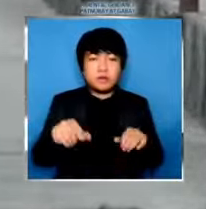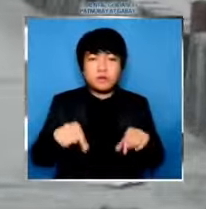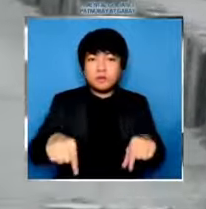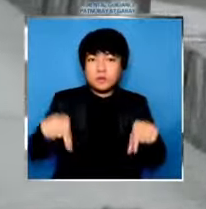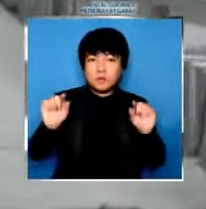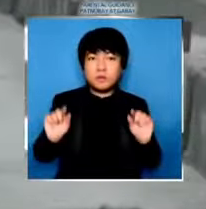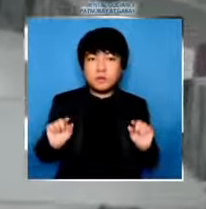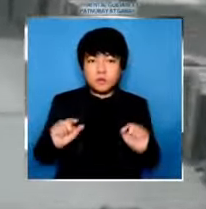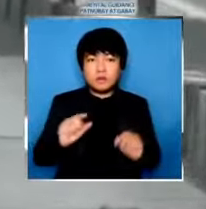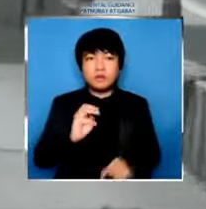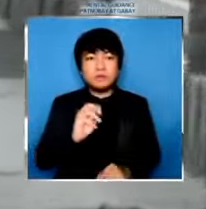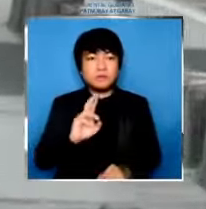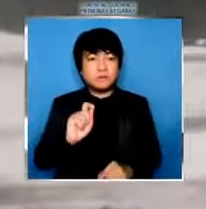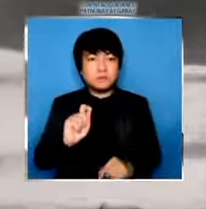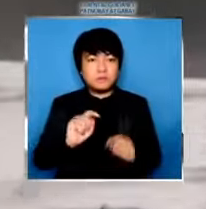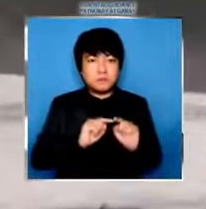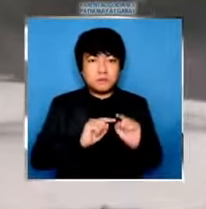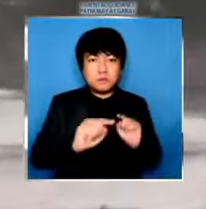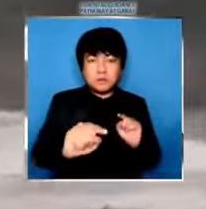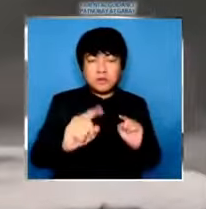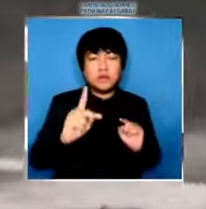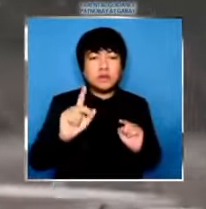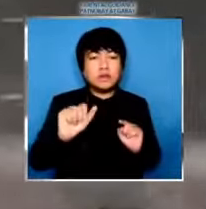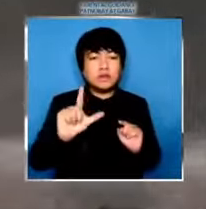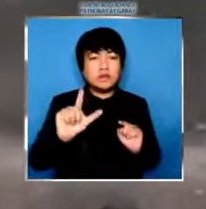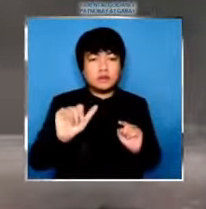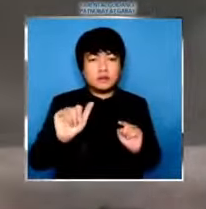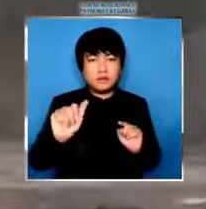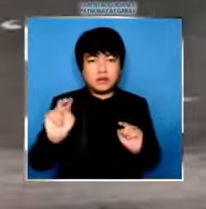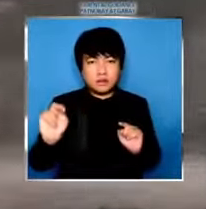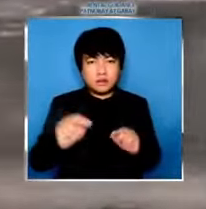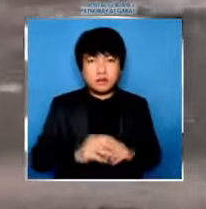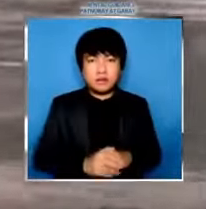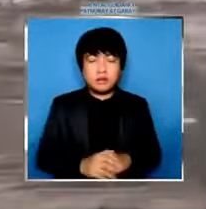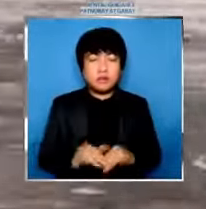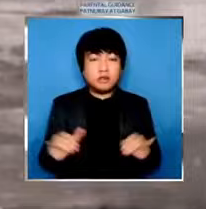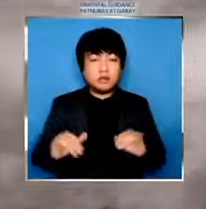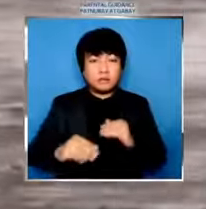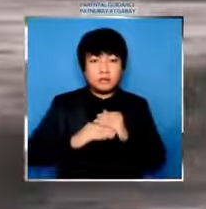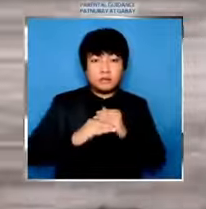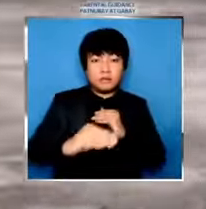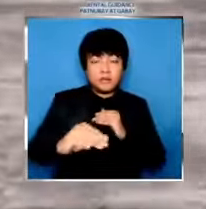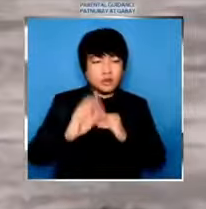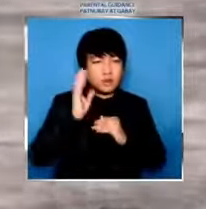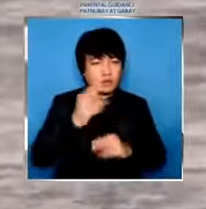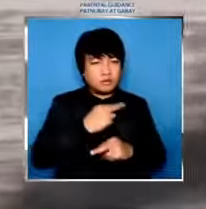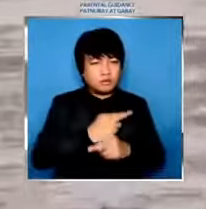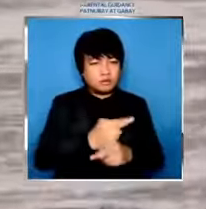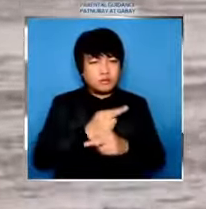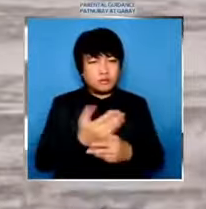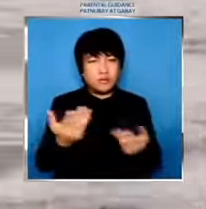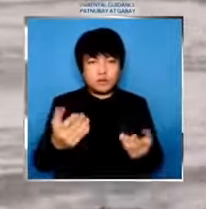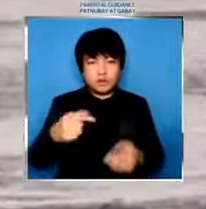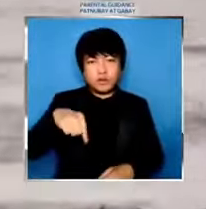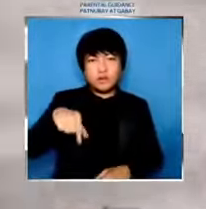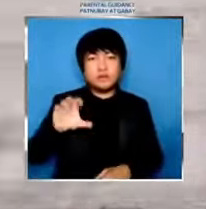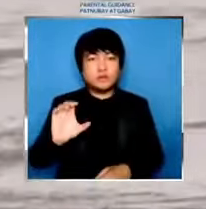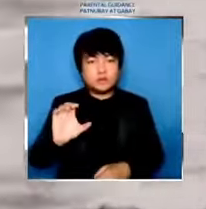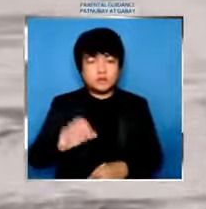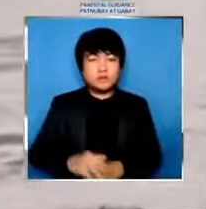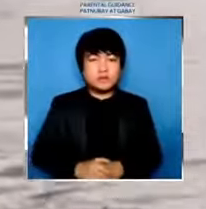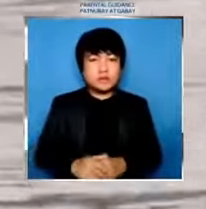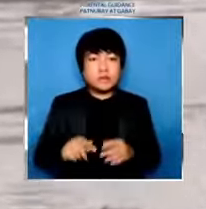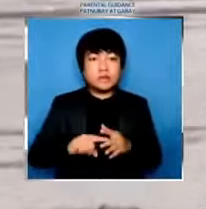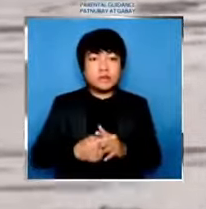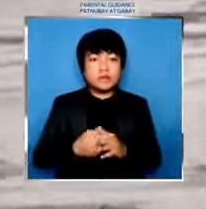na aabutin hanggang Kalayaan. Sunod-sunod din ang mga kalsadang kukumpunihin sa bahagi ng Quezon City na magsisimula sa North